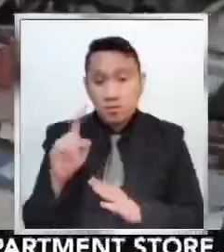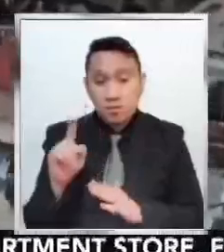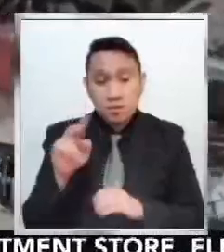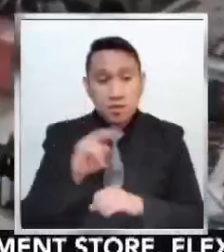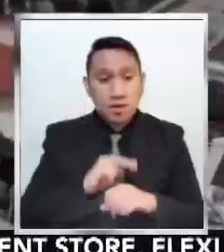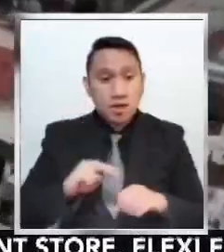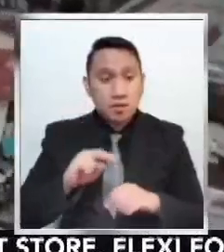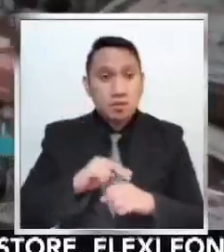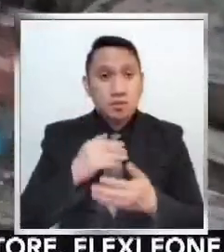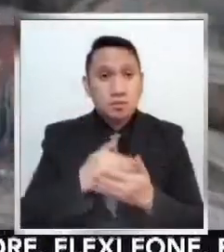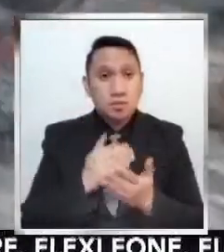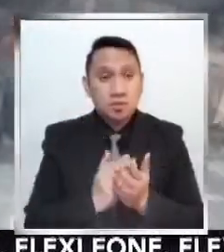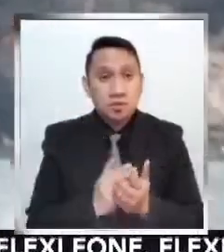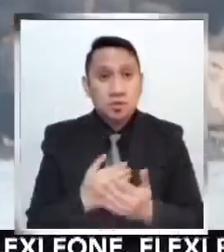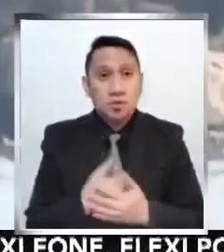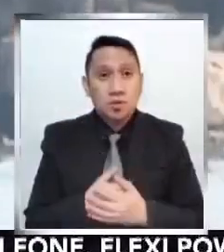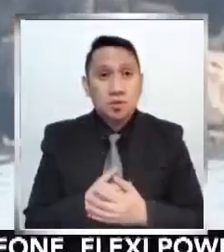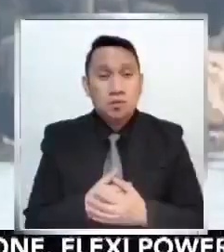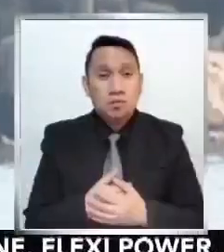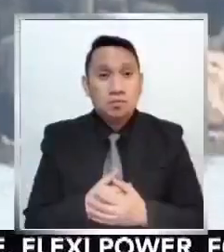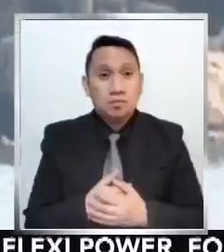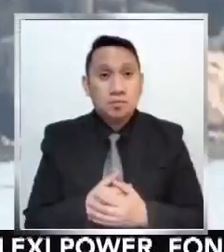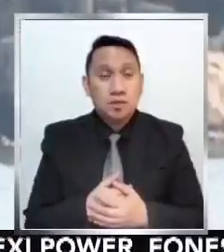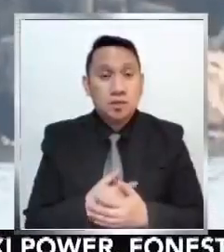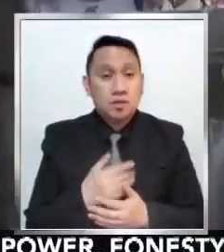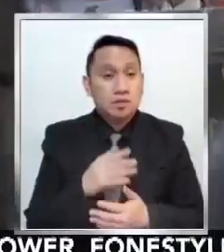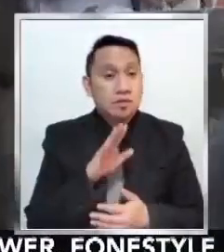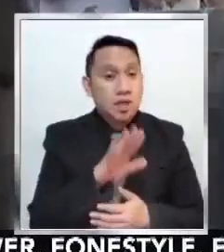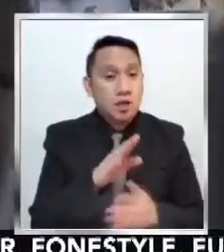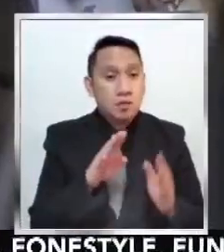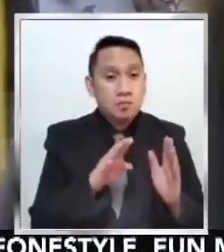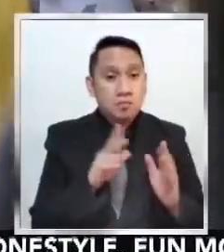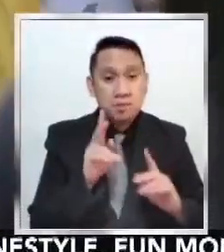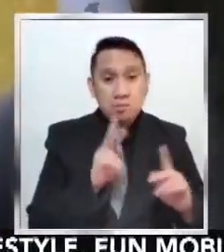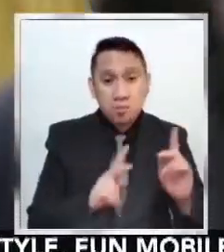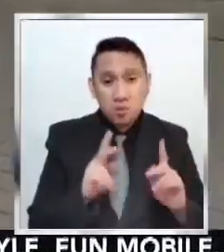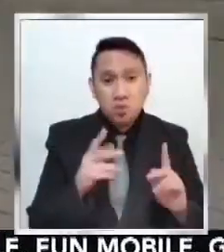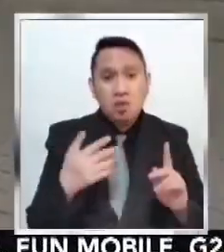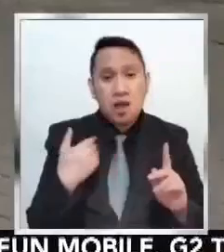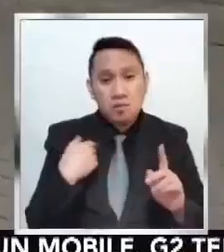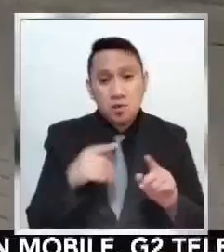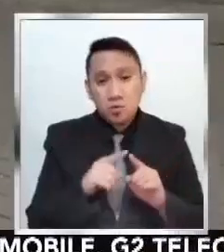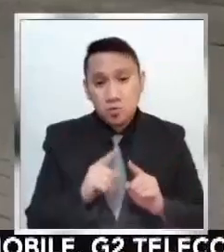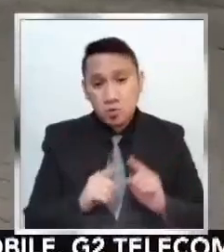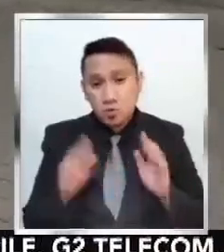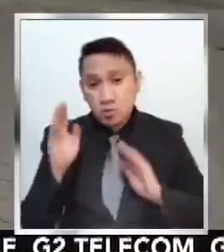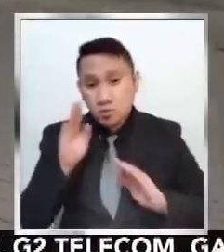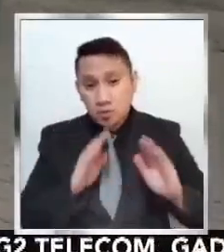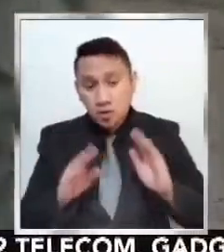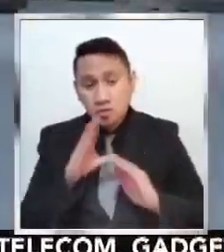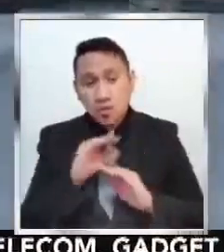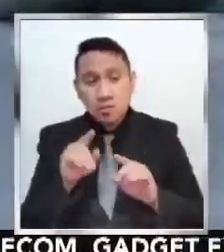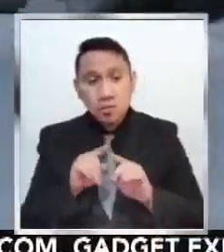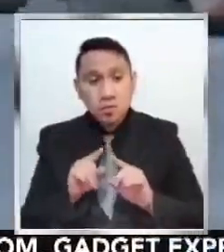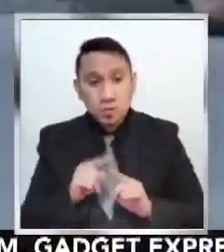May tig-5 bilyong piso para sa mga individual na nasa krisis at para sa upgrade ng pensyon ng mga senior.